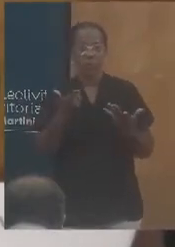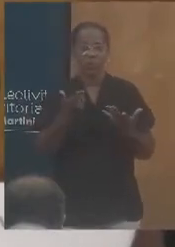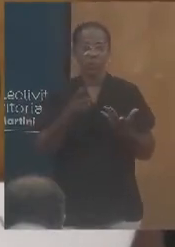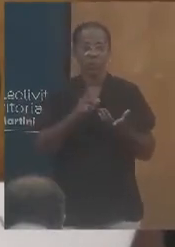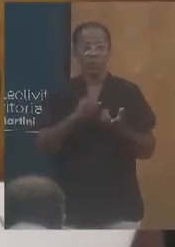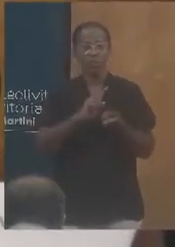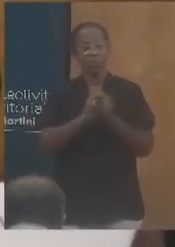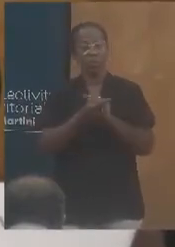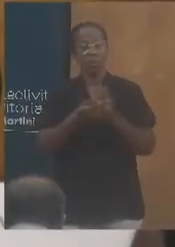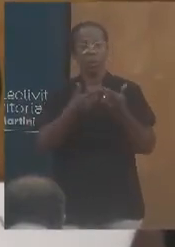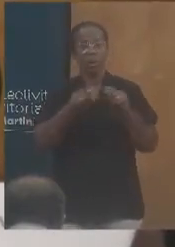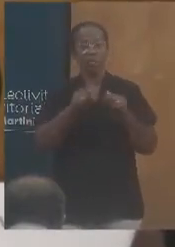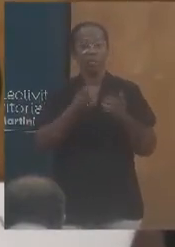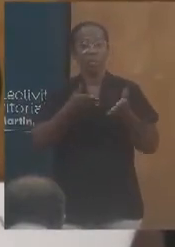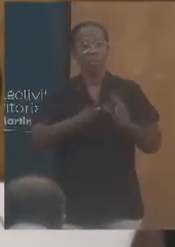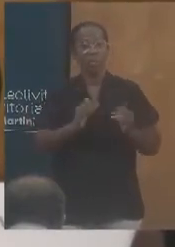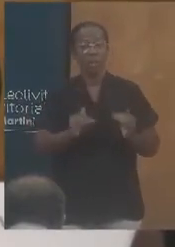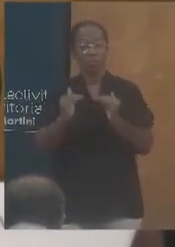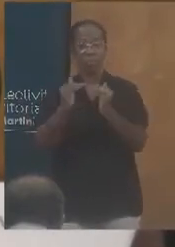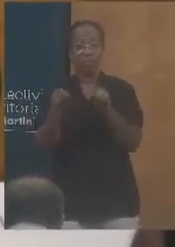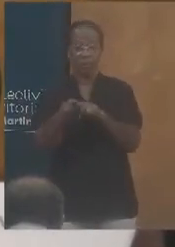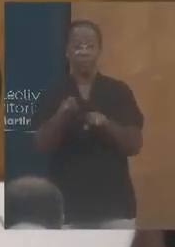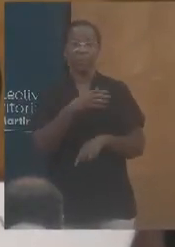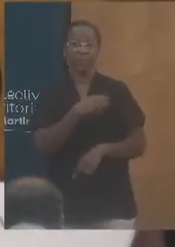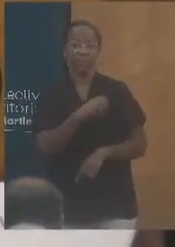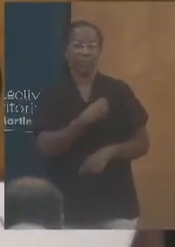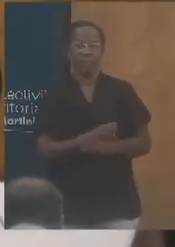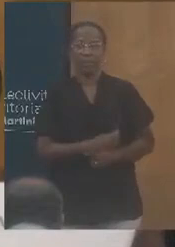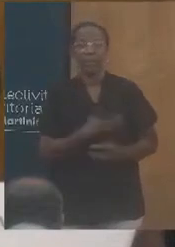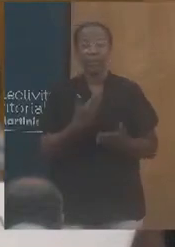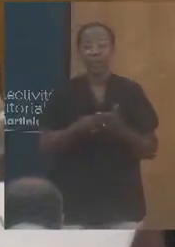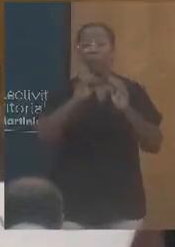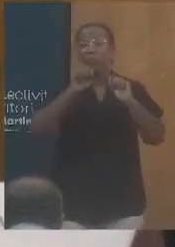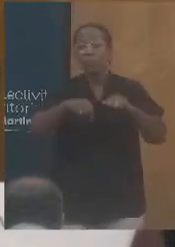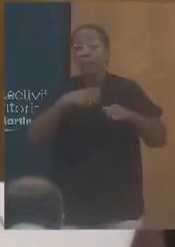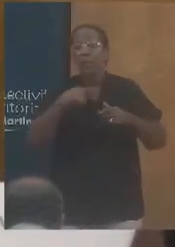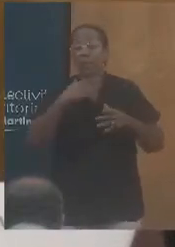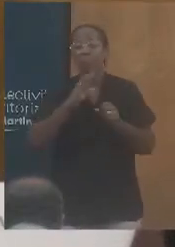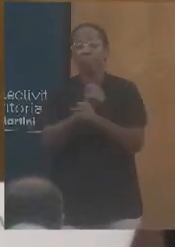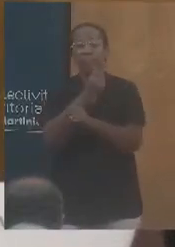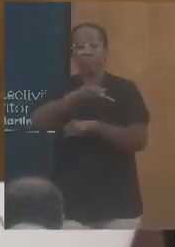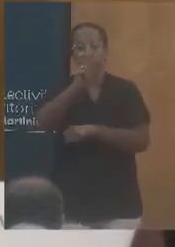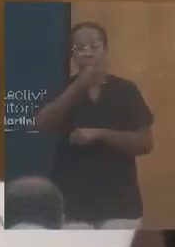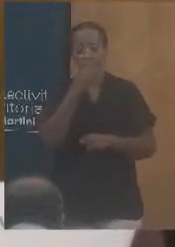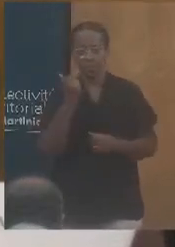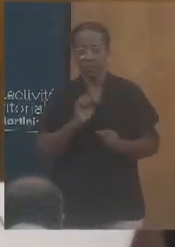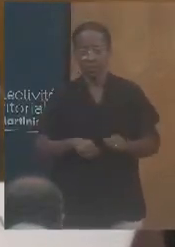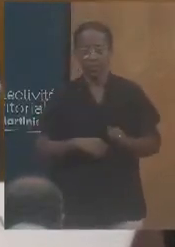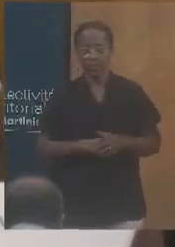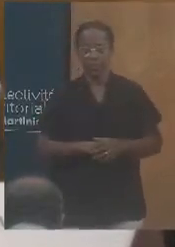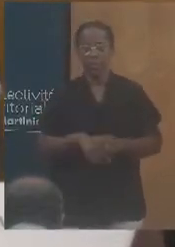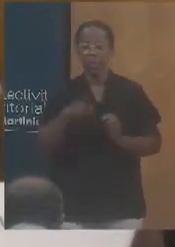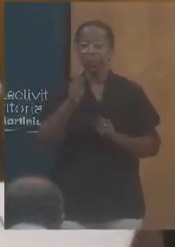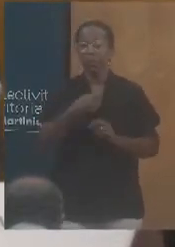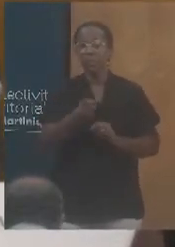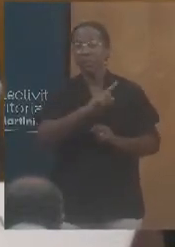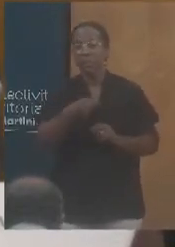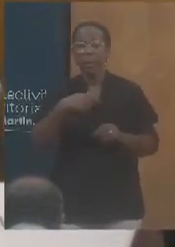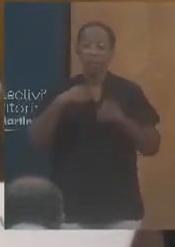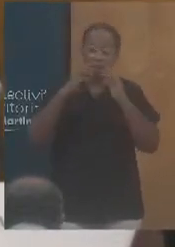Je pense que cette ouverture nous donnerait plus de chances d'aboutir. Alors, évidemment, ça ne signifie pas qu'il faille